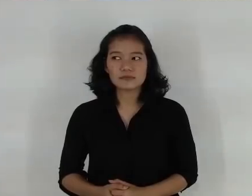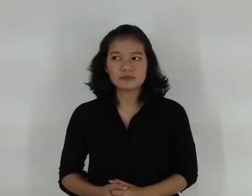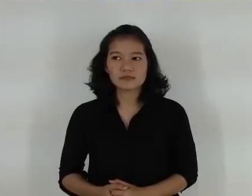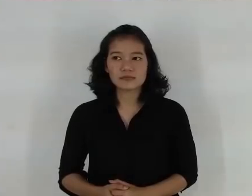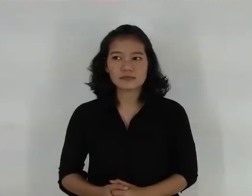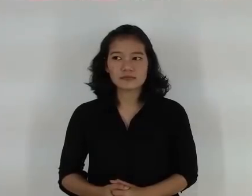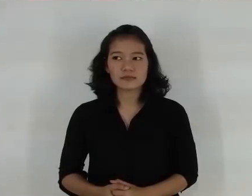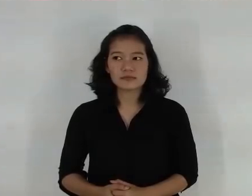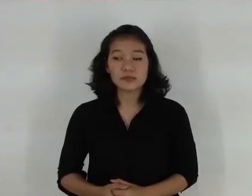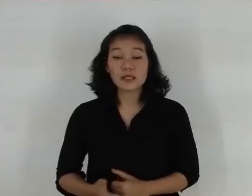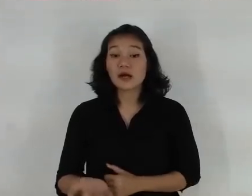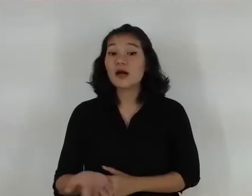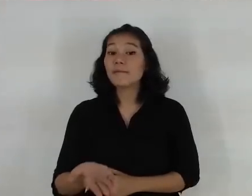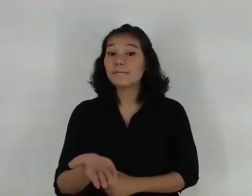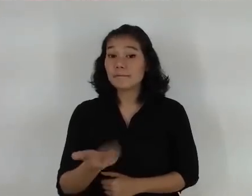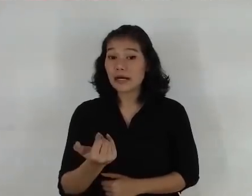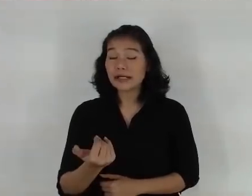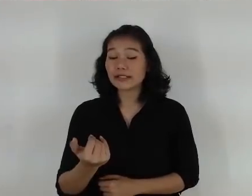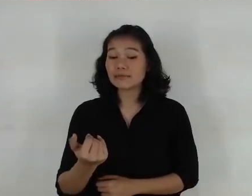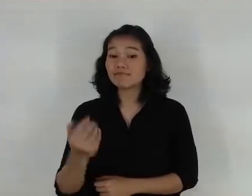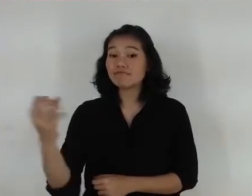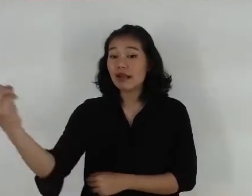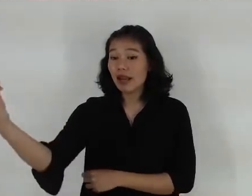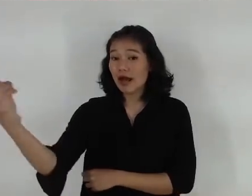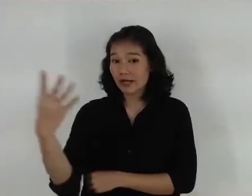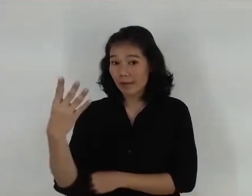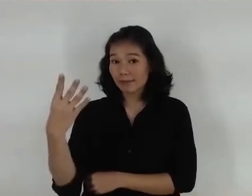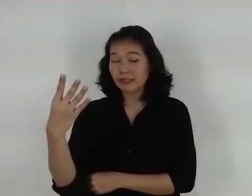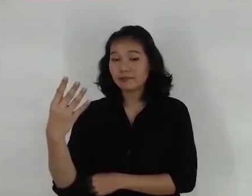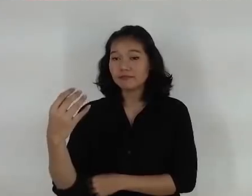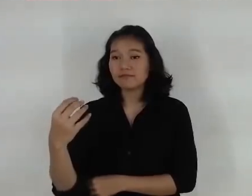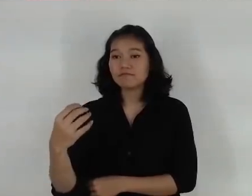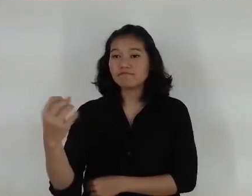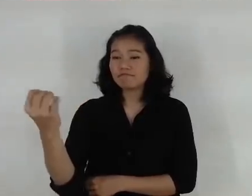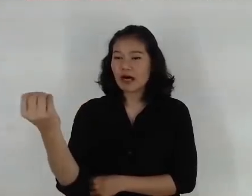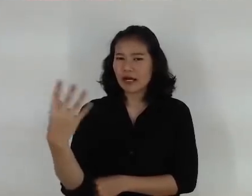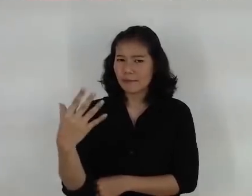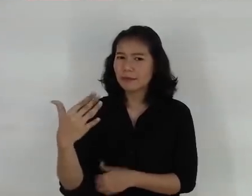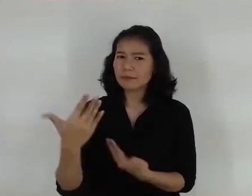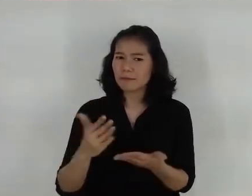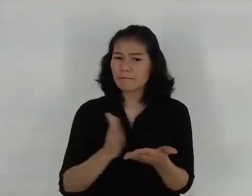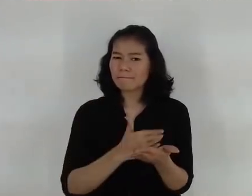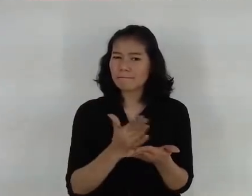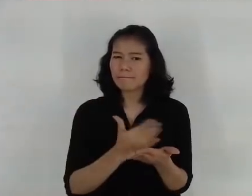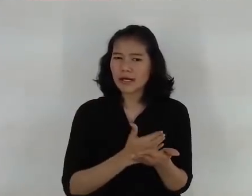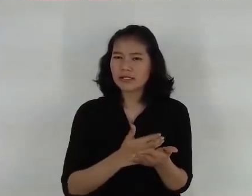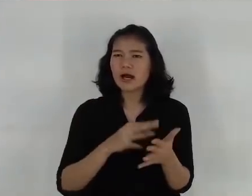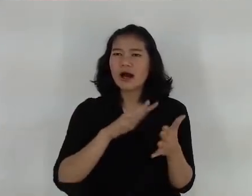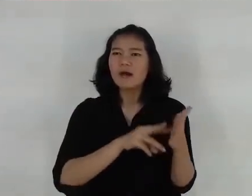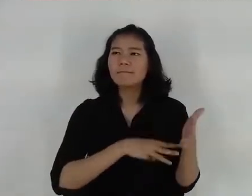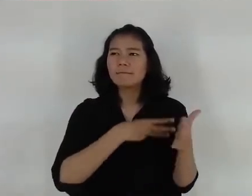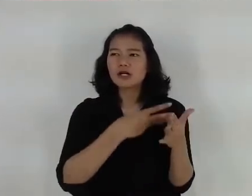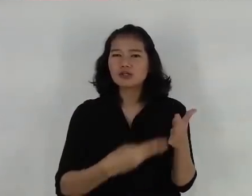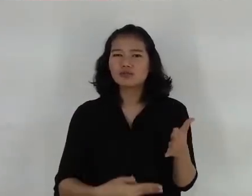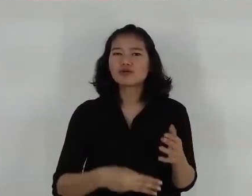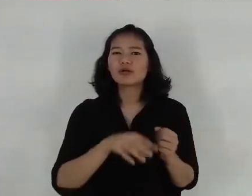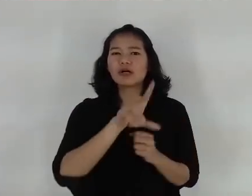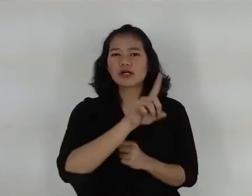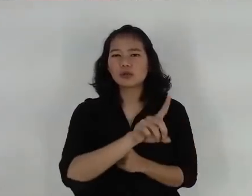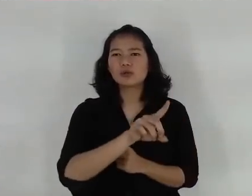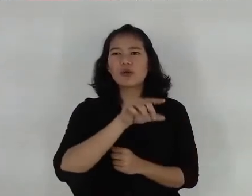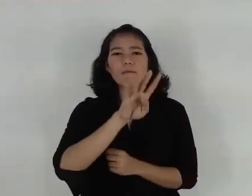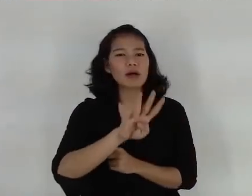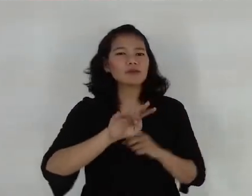marilah kita menanggapi bacaan pertama tadi dengan membacakan Mazmur pasal